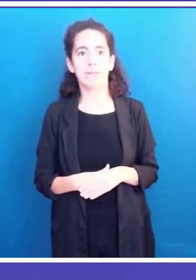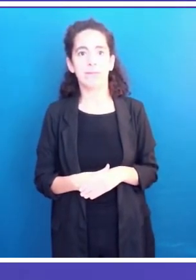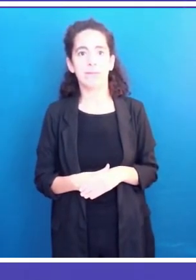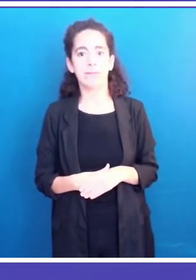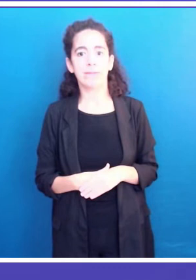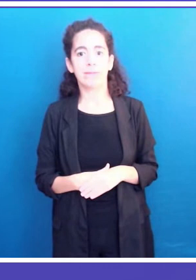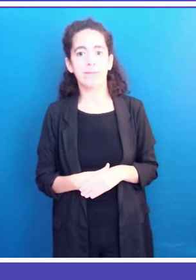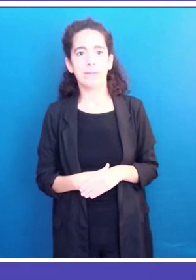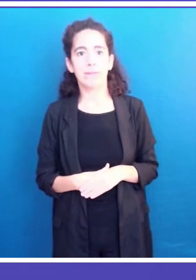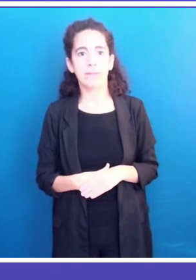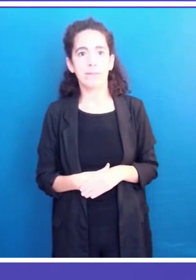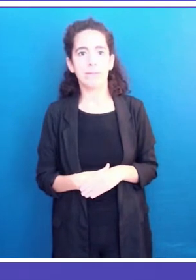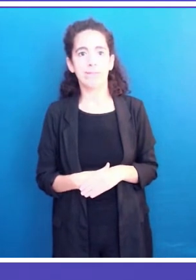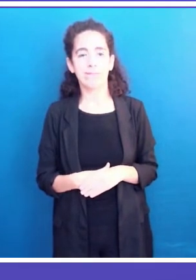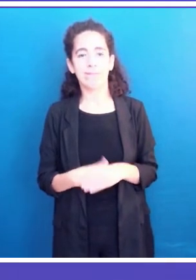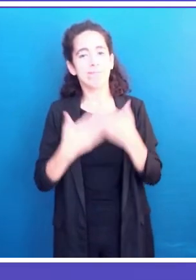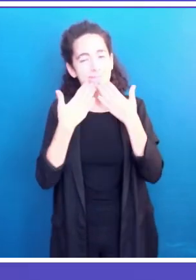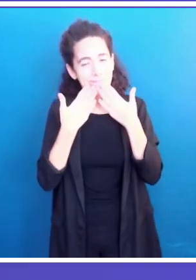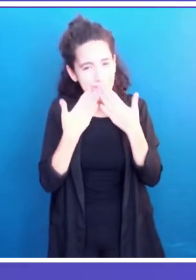أود أن أجيب. شكراً جزيلاً.